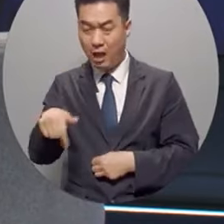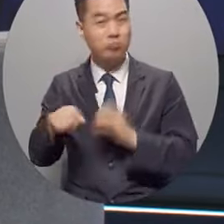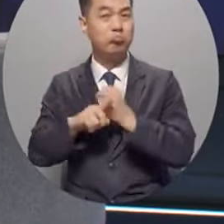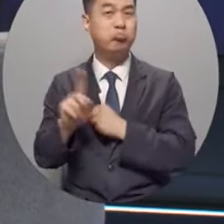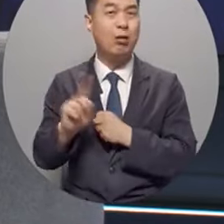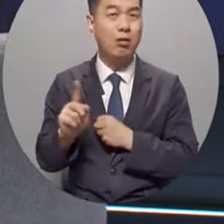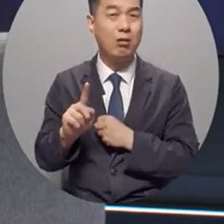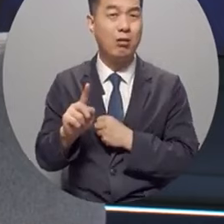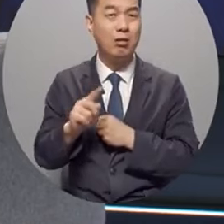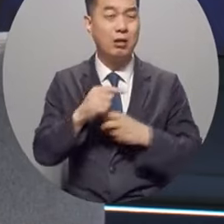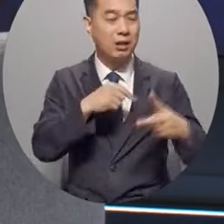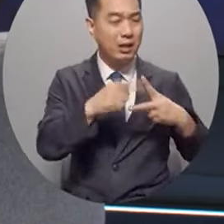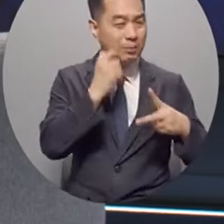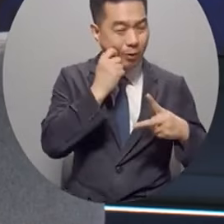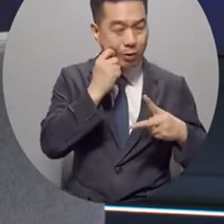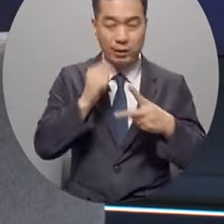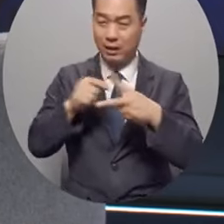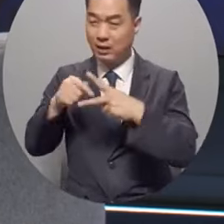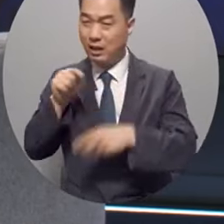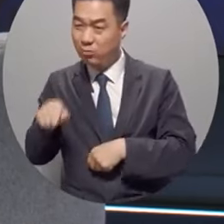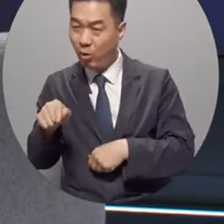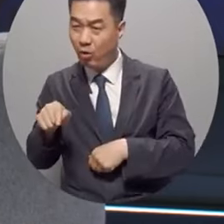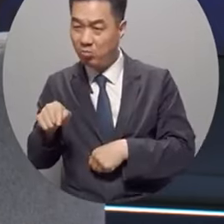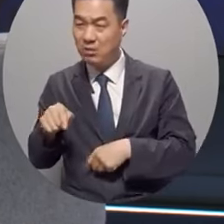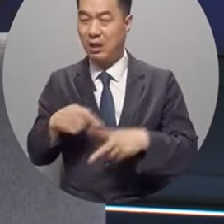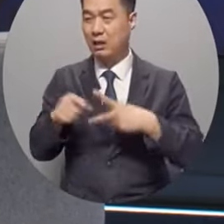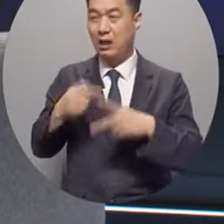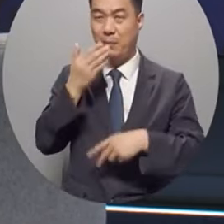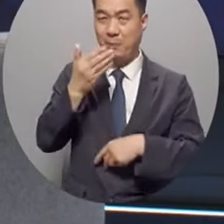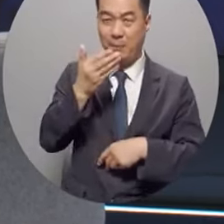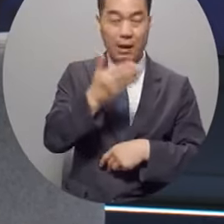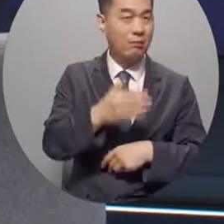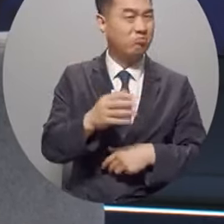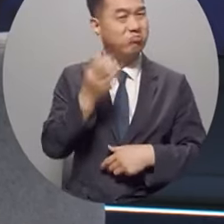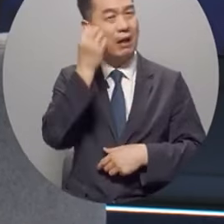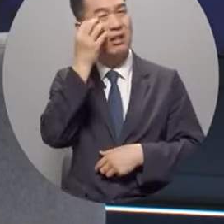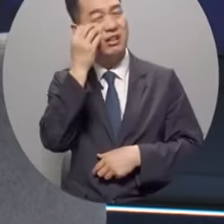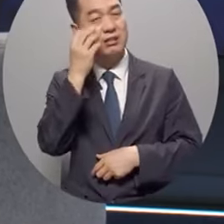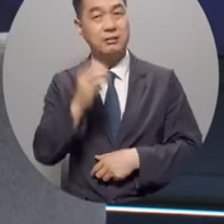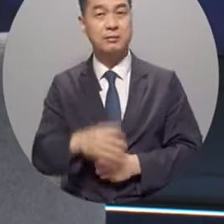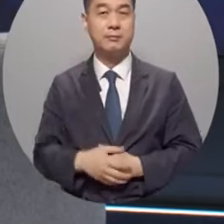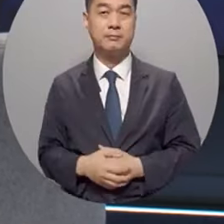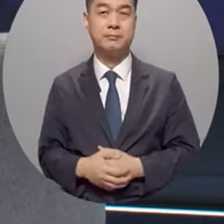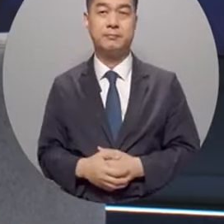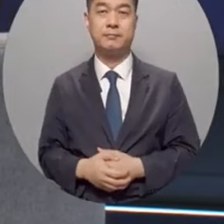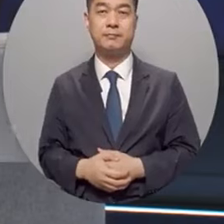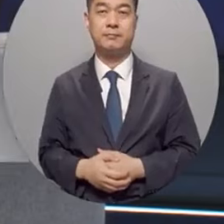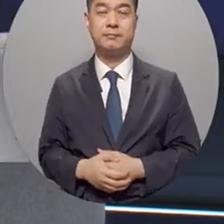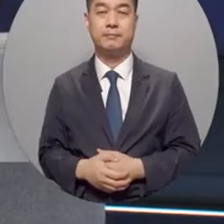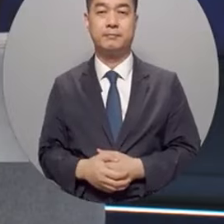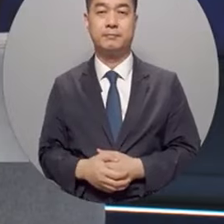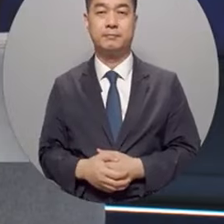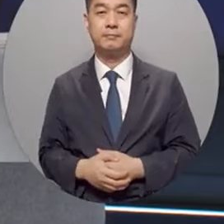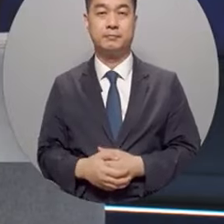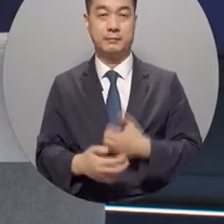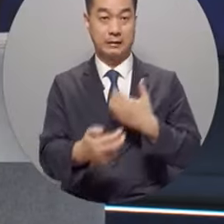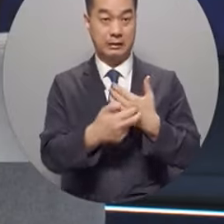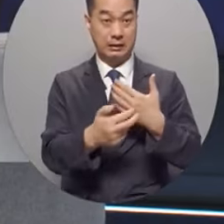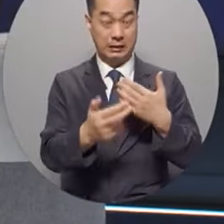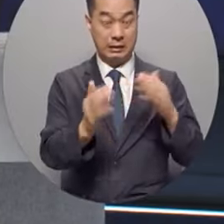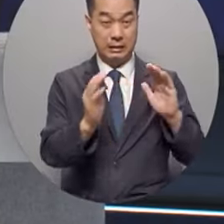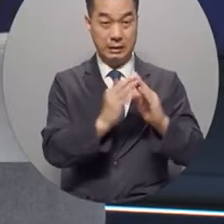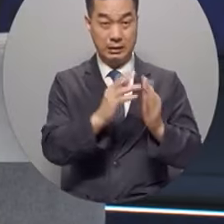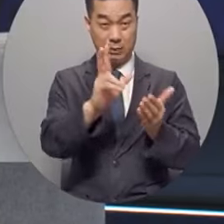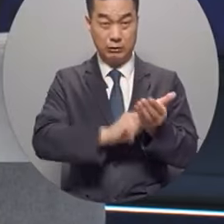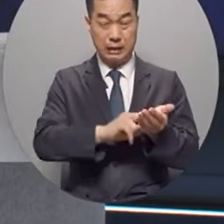수 없는 걸 이해하는게 그걸 이해한거다 뭐 이런 되게 오묘한 얘기 하잖아요 자 근데 의료공백 같은 당장 시급한